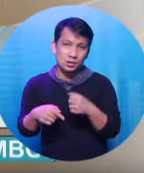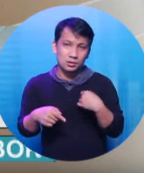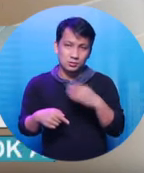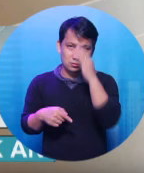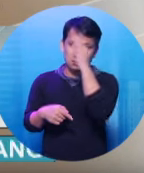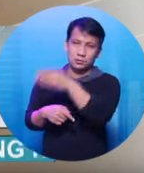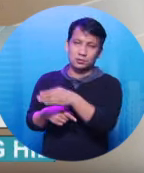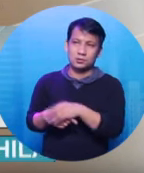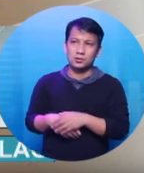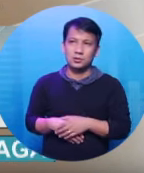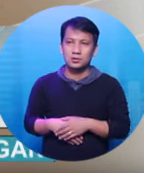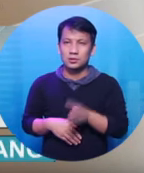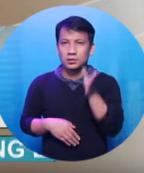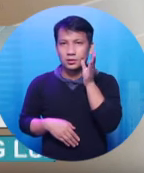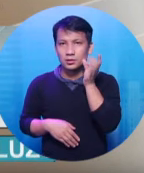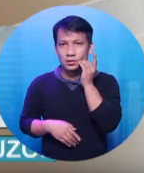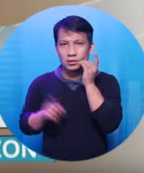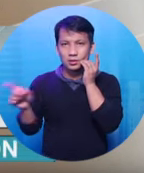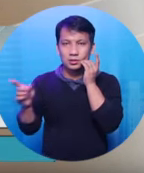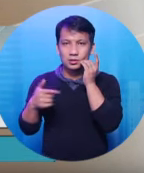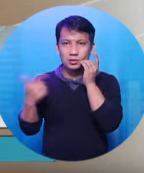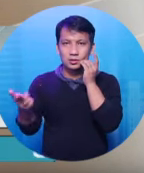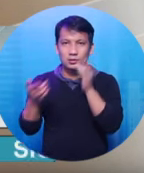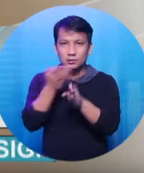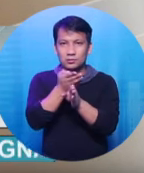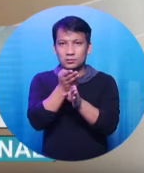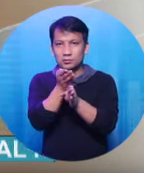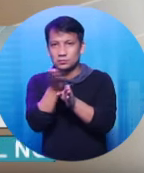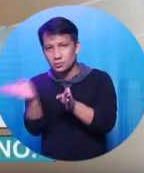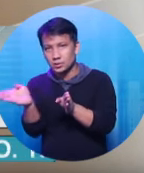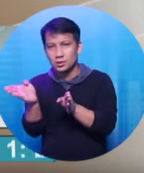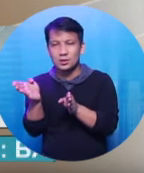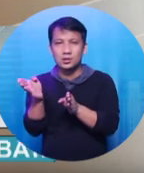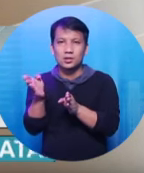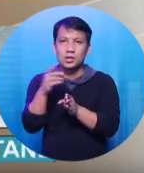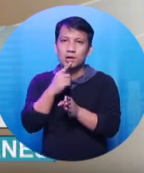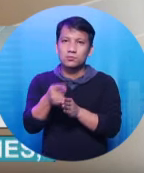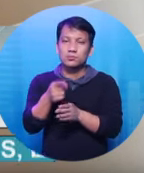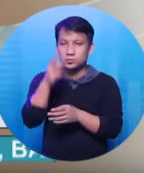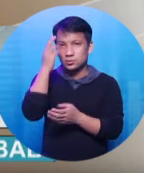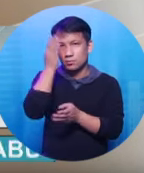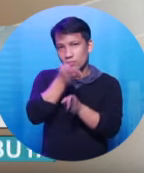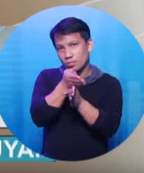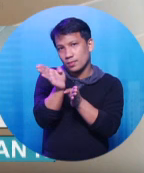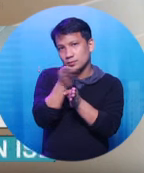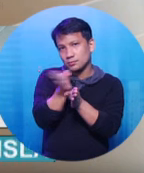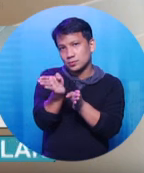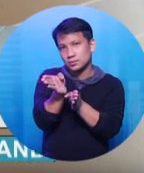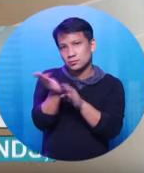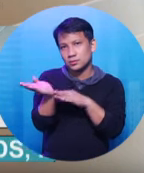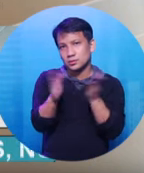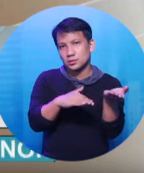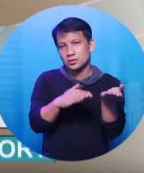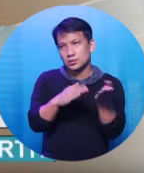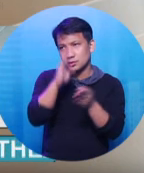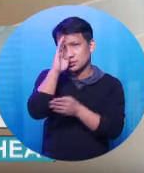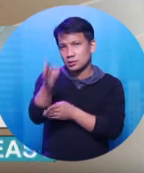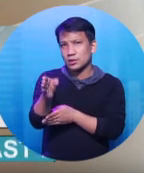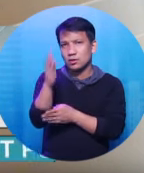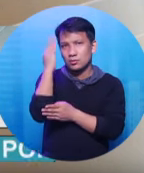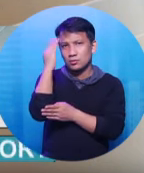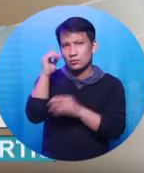allegations? Ma'am, tama naman, ma'am. Lumilis po kayo sa issue. Ang lumilis issue po dito. Kayo, Carla. Pinalabas niyo po siya patay. Let's talk about the